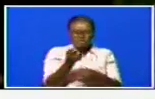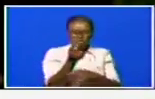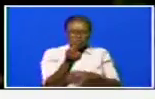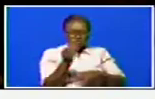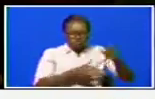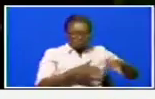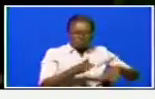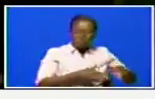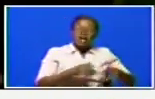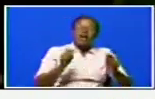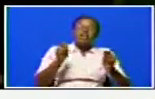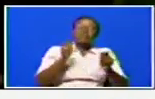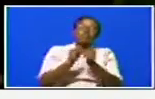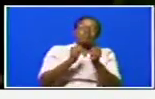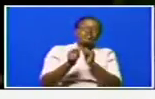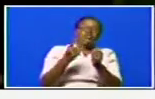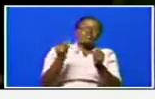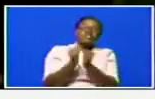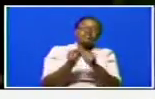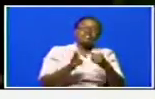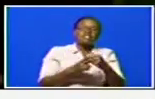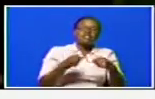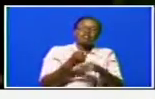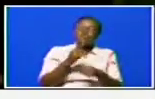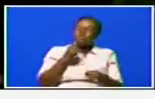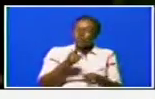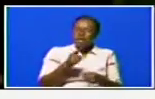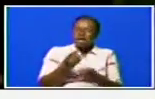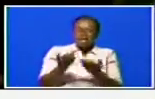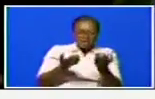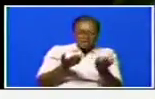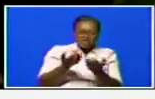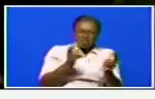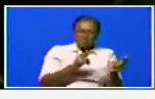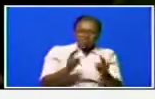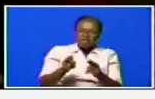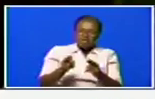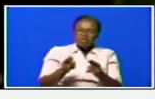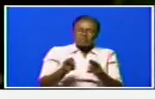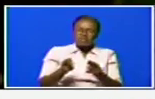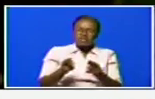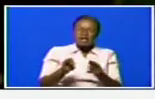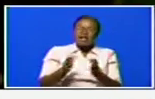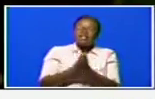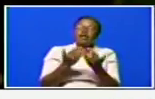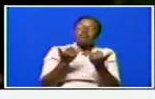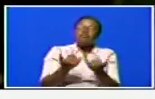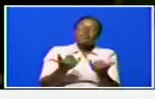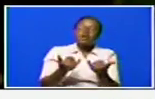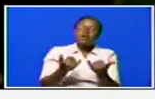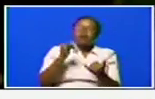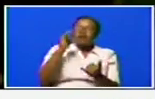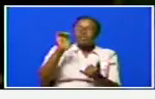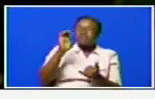Kivumbi 2017 nilikuweko kule ndani kuhakikisha kwamba shughuli inaendelea. Na kusema kweli ni kwamba kufikia sasa